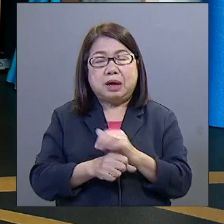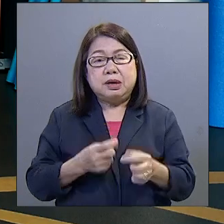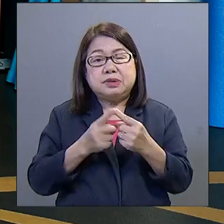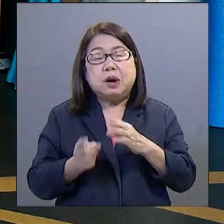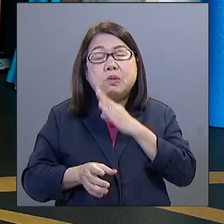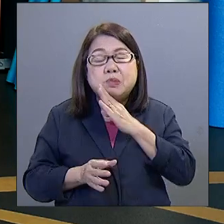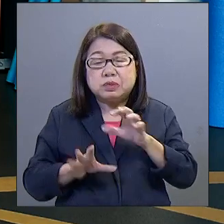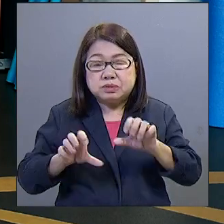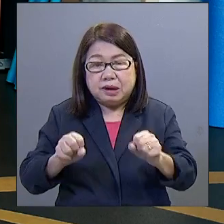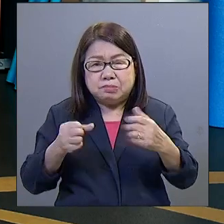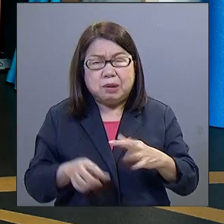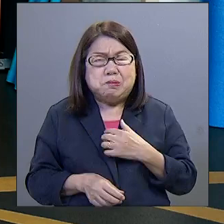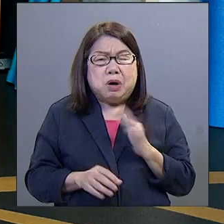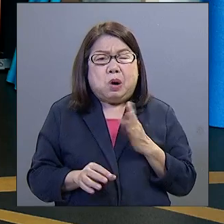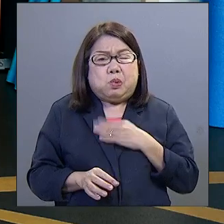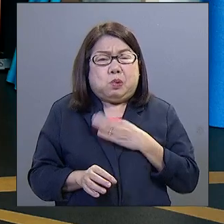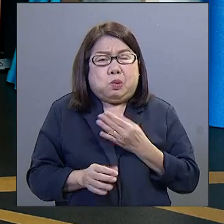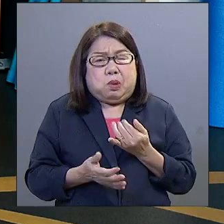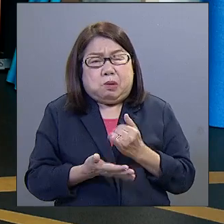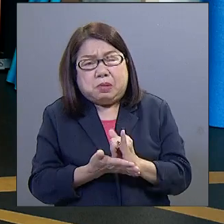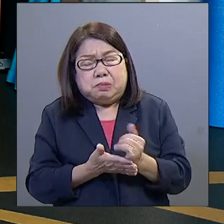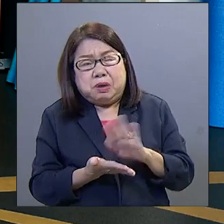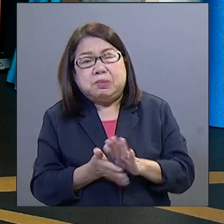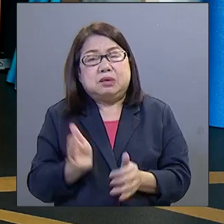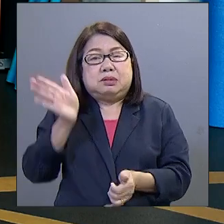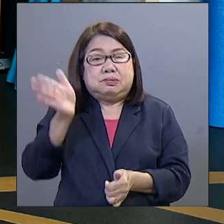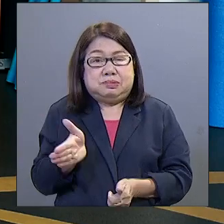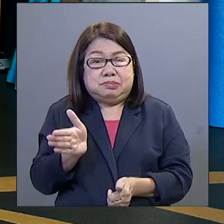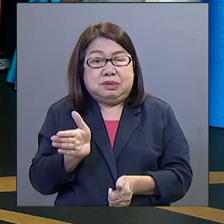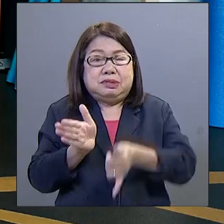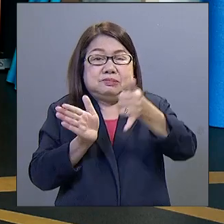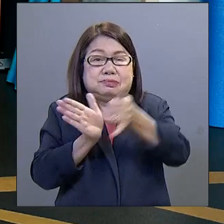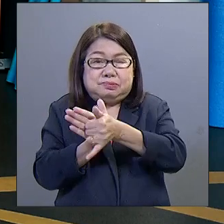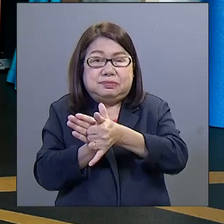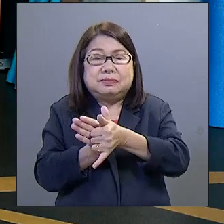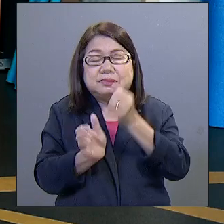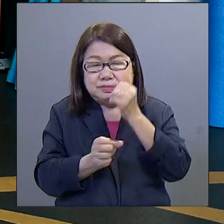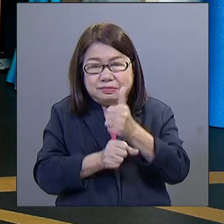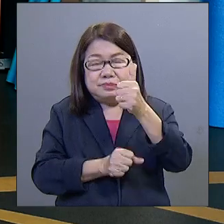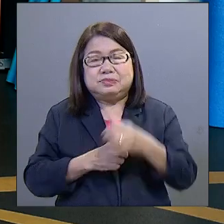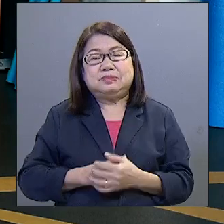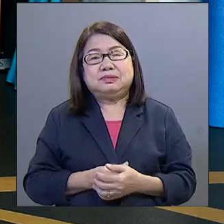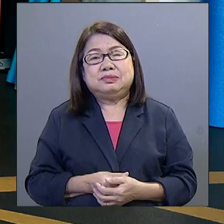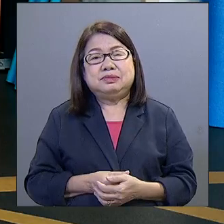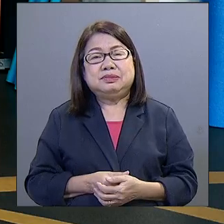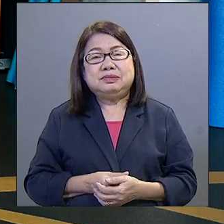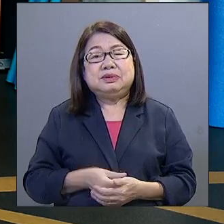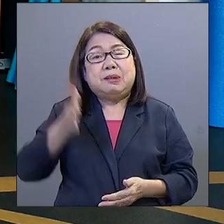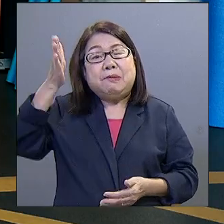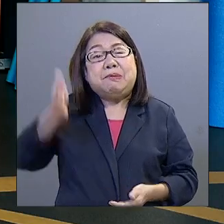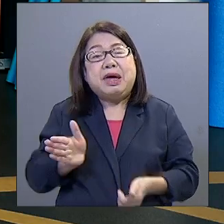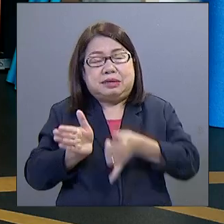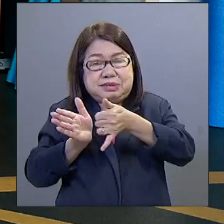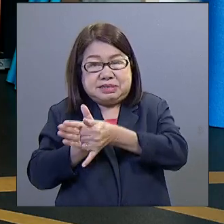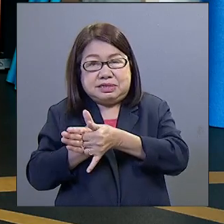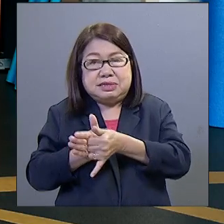แลรู้สึกว่าเก้าอี้ดูไม่ปลอดภัยเนี่ยก็หากำแพงค่ะไปยืนชิดกำแพงได้เลยหนูก็จะปลอดภัยแล้วก็อีกอันนึงก็คือนี่เลยน